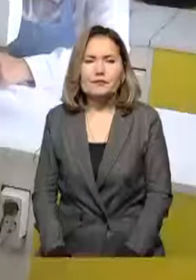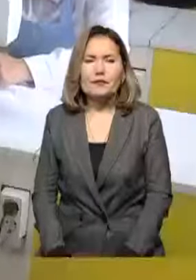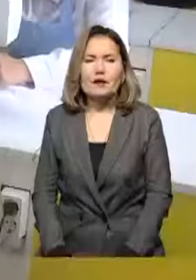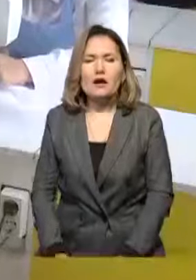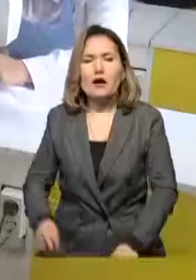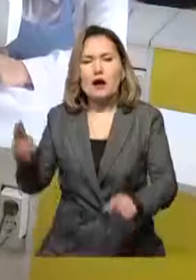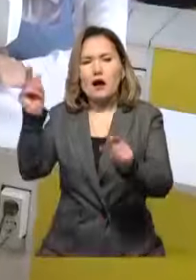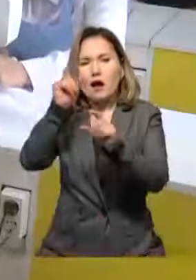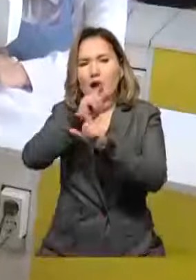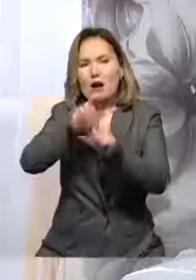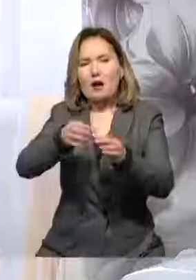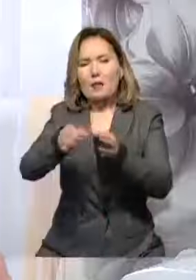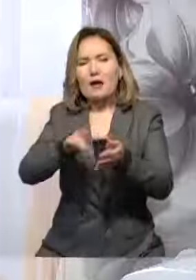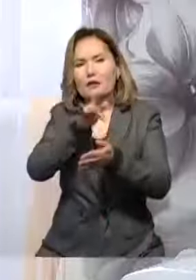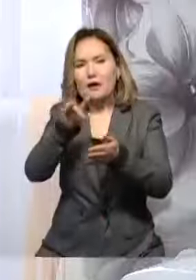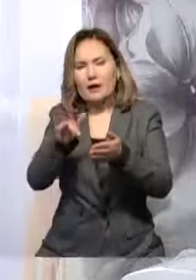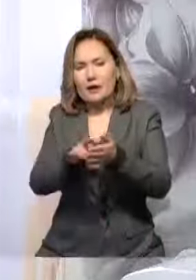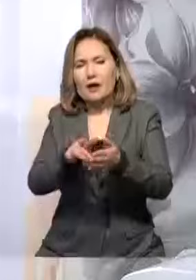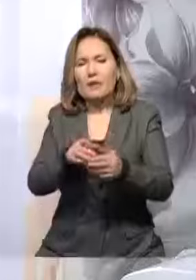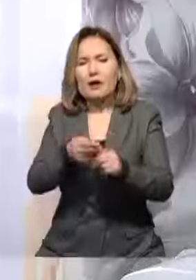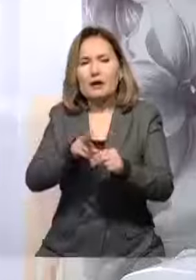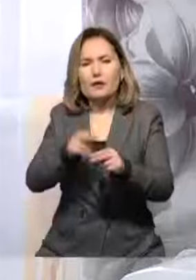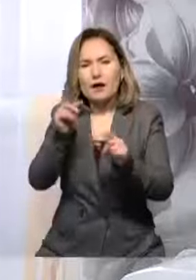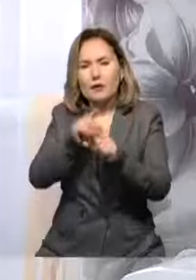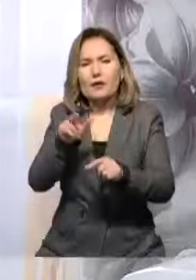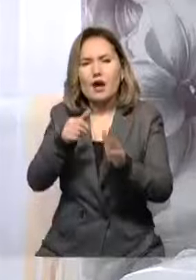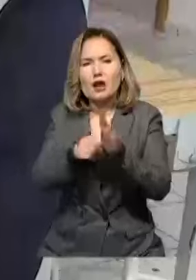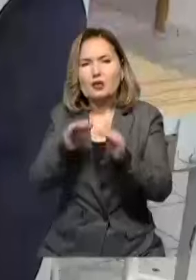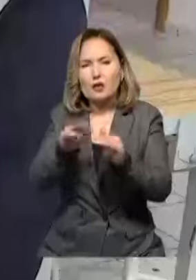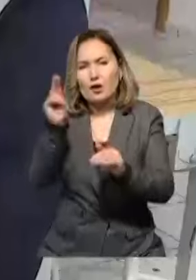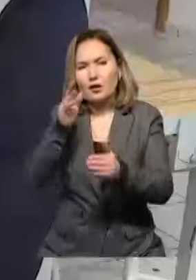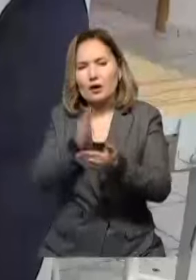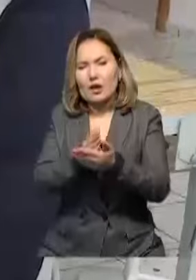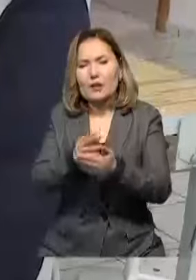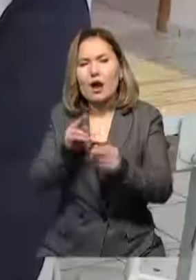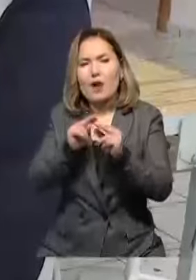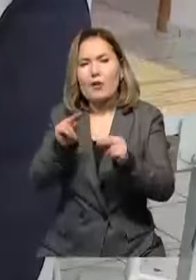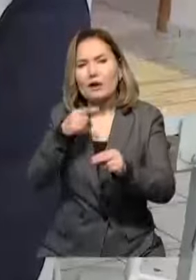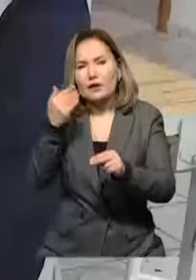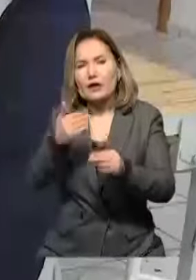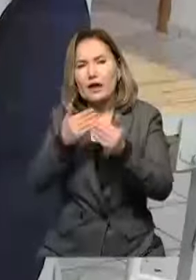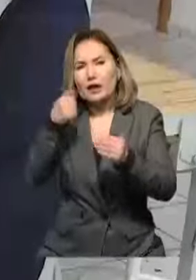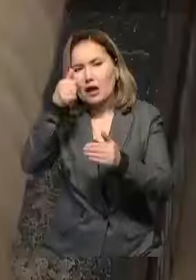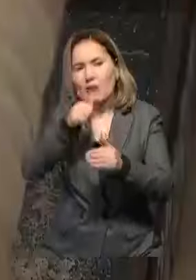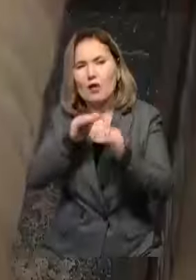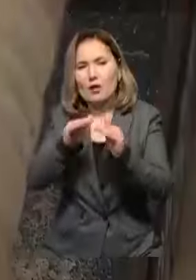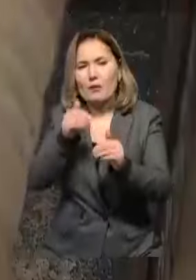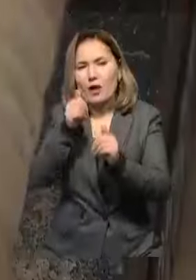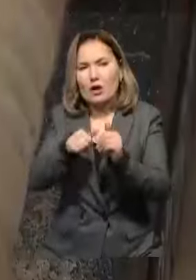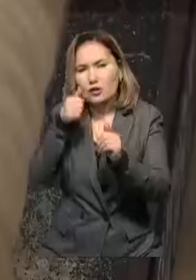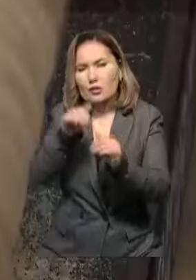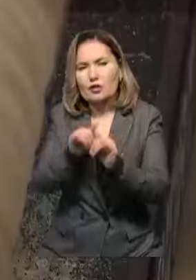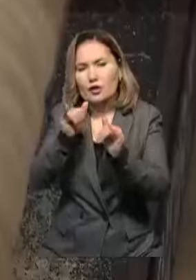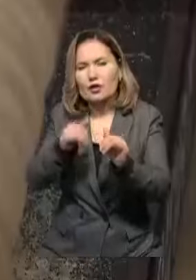Макинс қаласындағы Балуан Шолақ атындағы мына мектеп лицейде қазір 600-дей бала білім алады. Мұғалімдердің айтуынша, кейінгі жылдары оқушы саны көбейіп келеді.